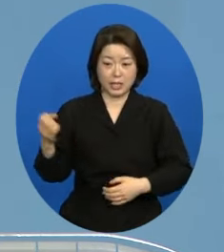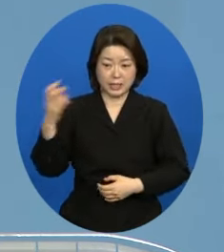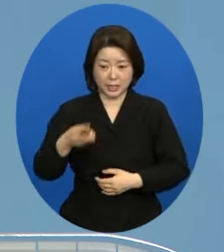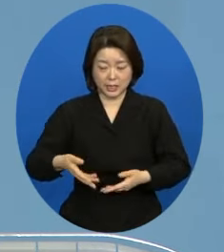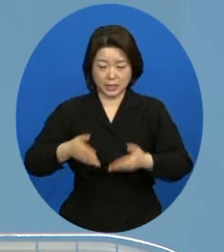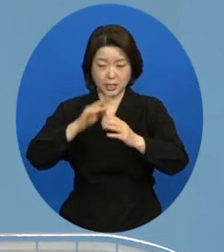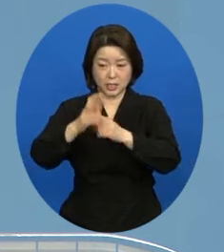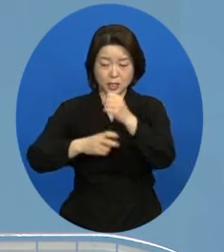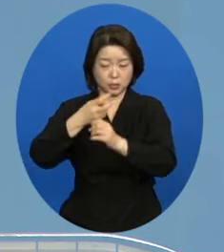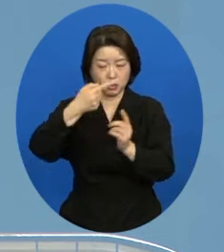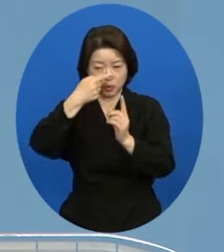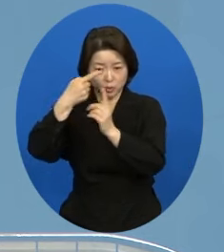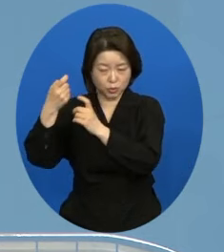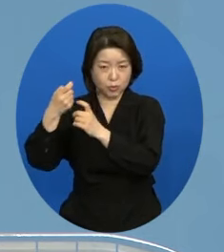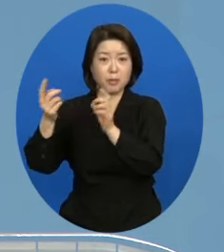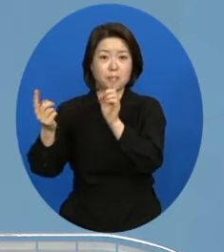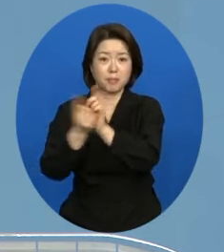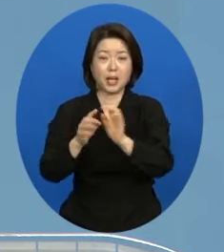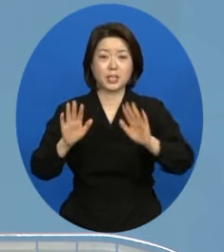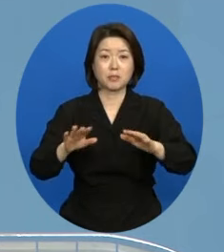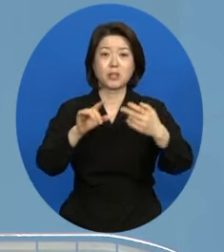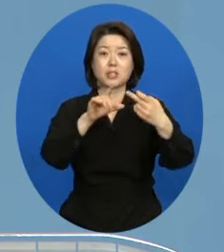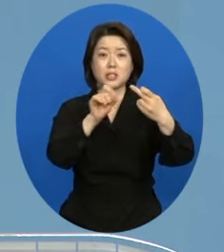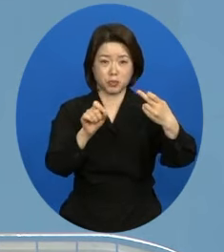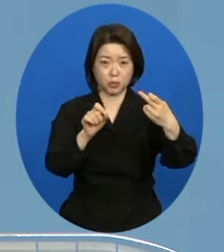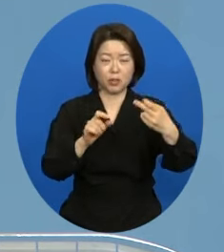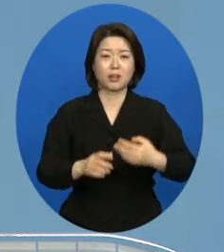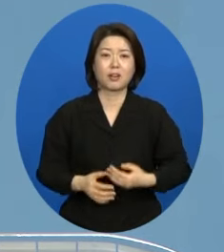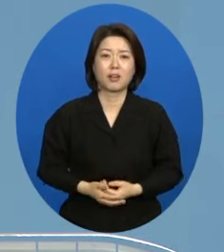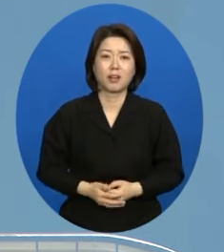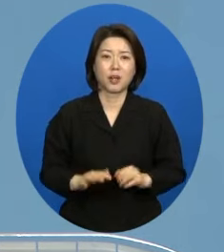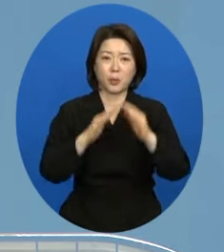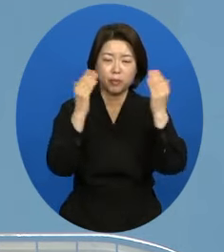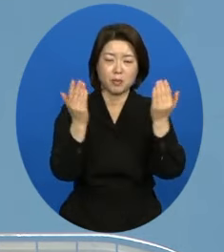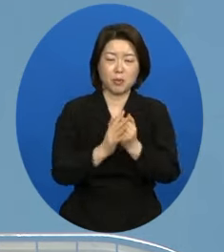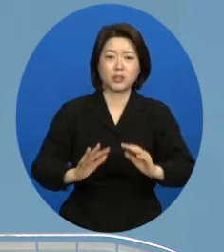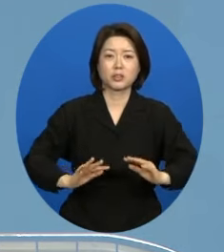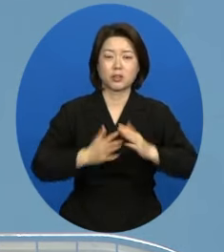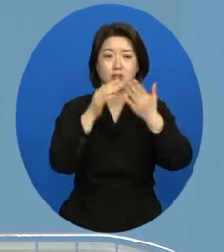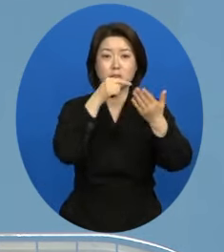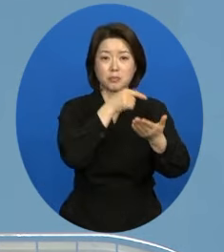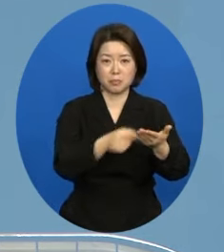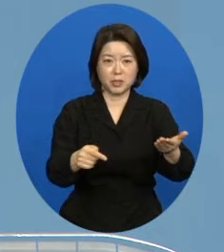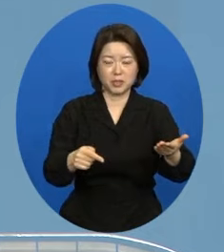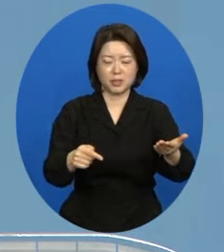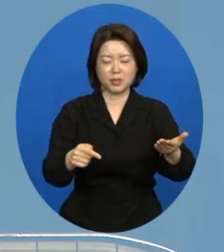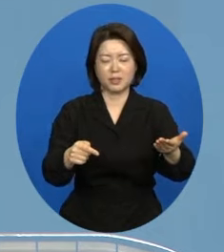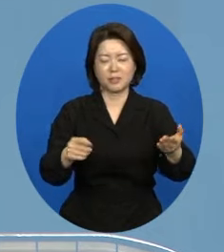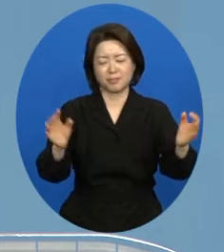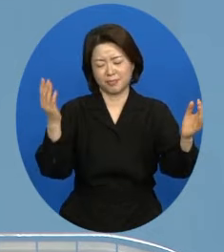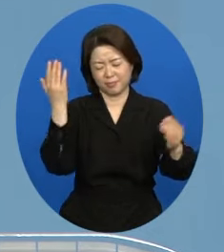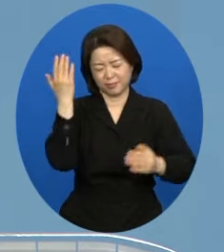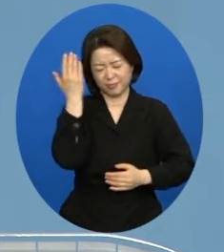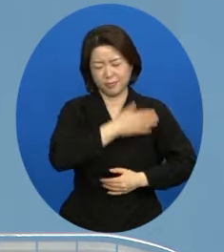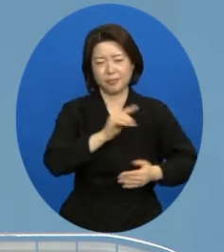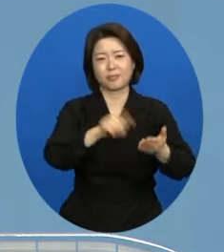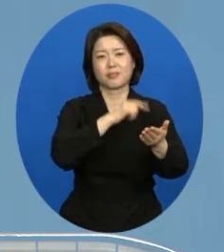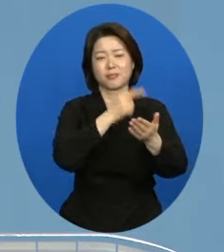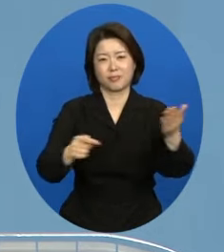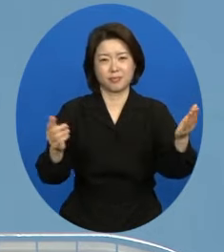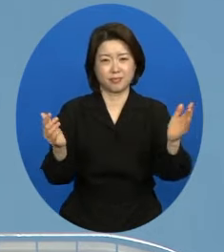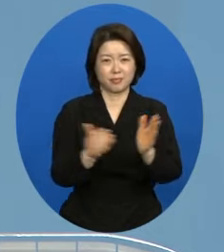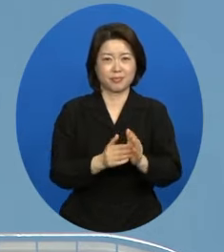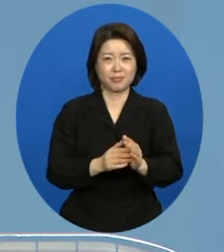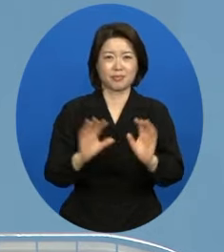맞이하는 바로이 12월에 모든 건축 부채를 다 상환했고 리